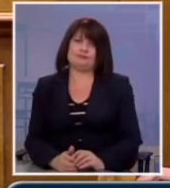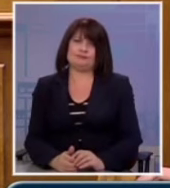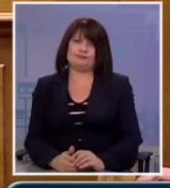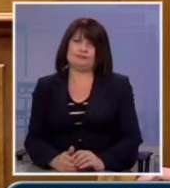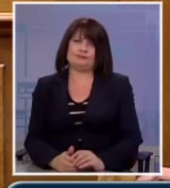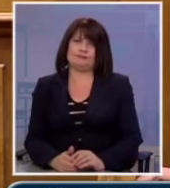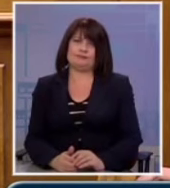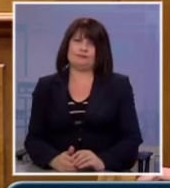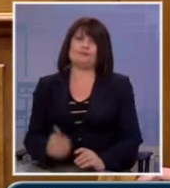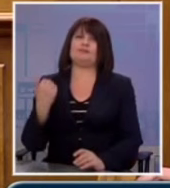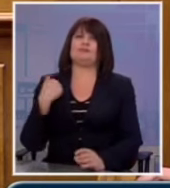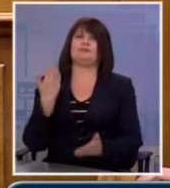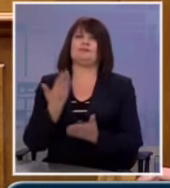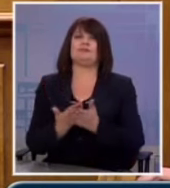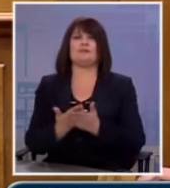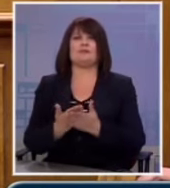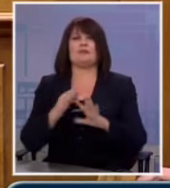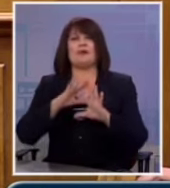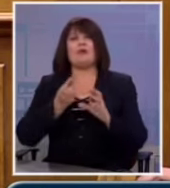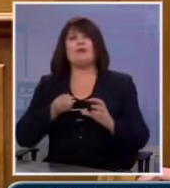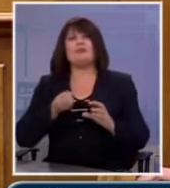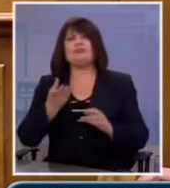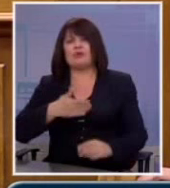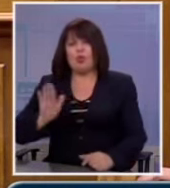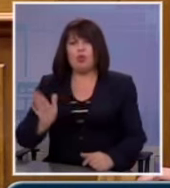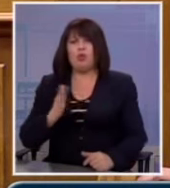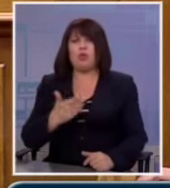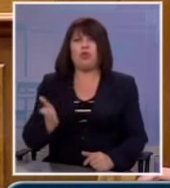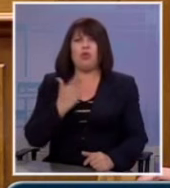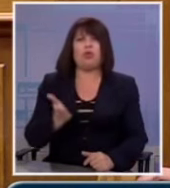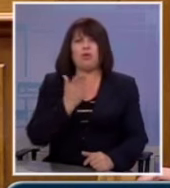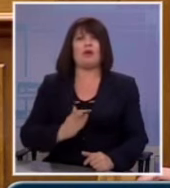Μας ζήτησαν την νομοθέτηση των ομαδικών απολύσεων και του εργοδοτικού lockout,